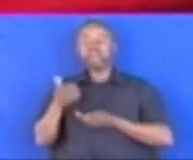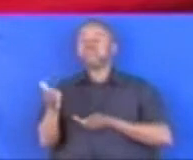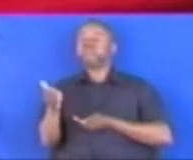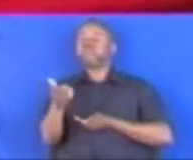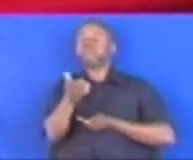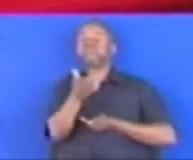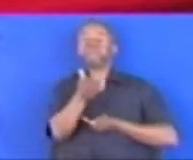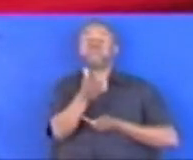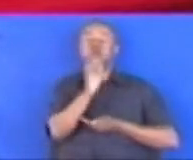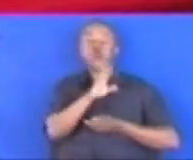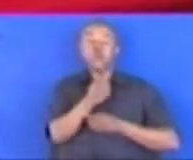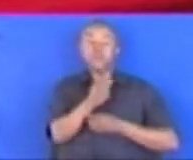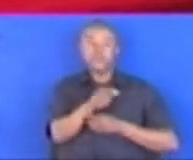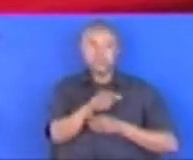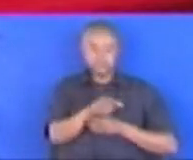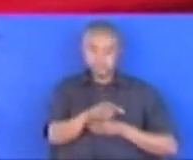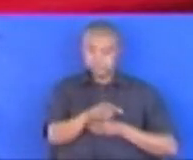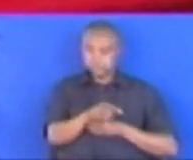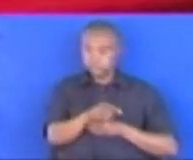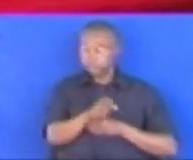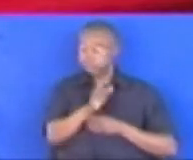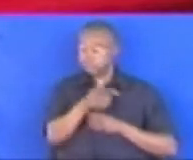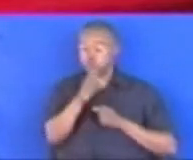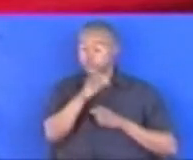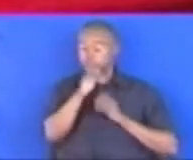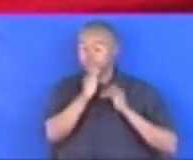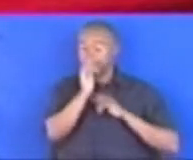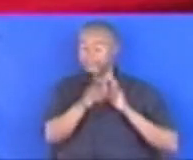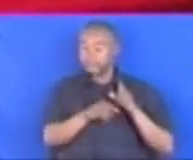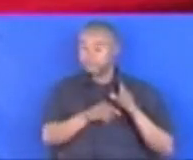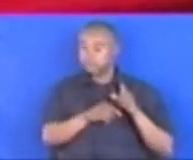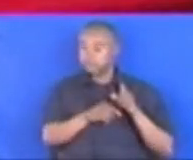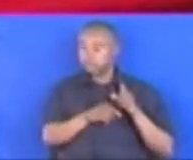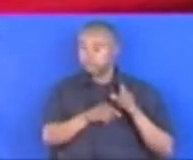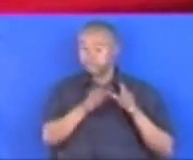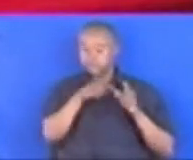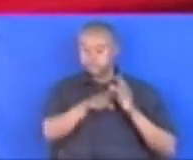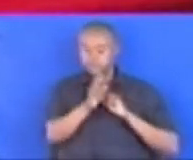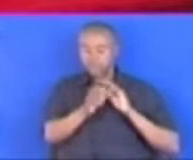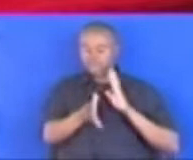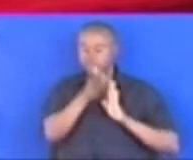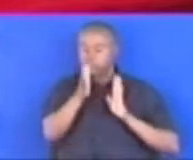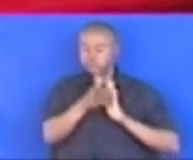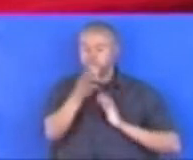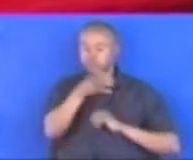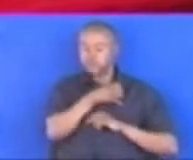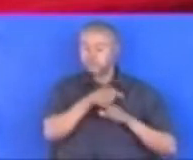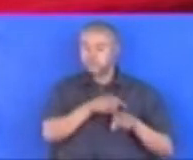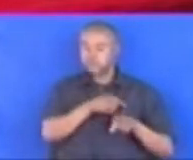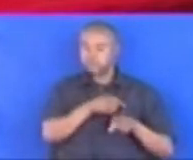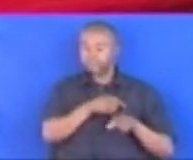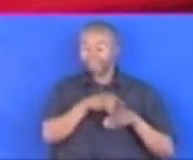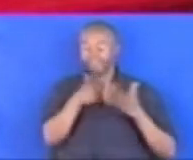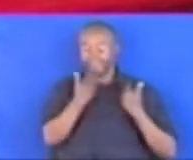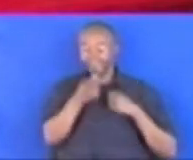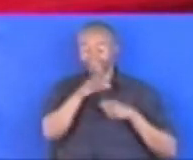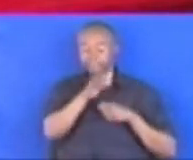fedha 2021. Ongezeko zaidi linaonekana katika vyanzo vya wizara ambavyo kuna ongezeko la